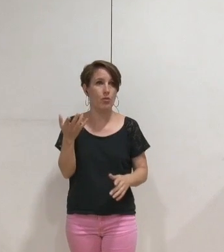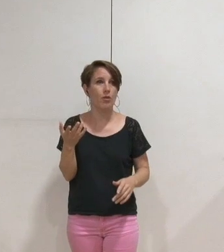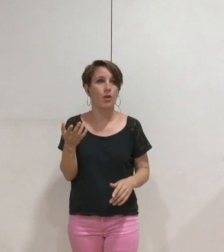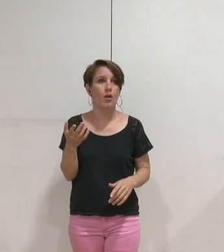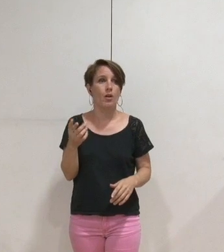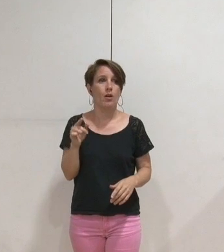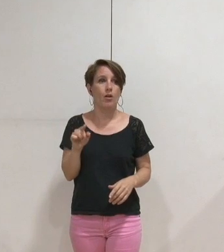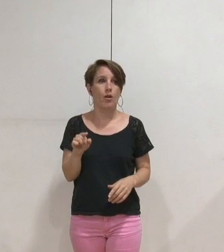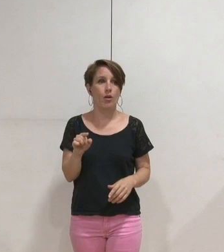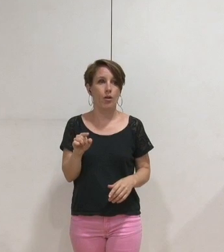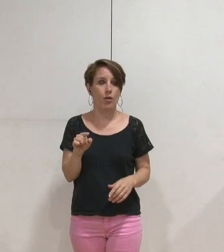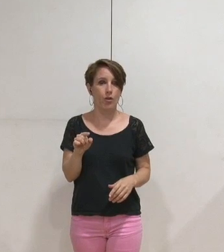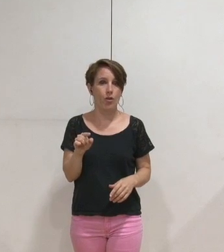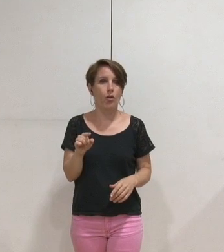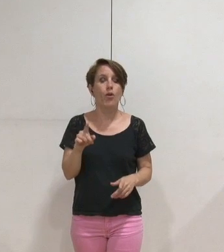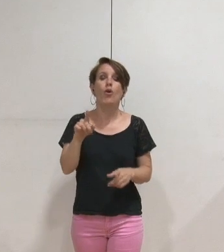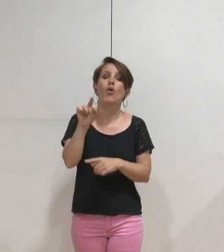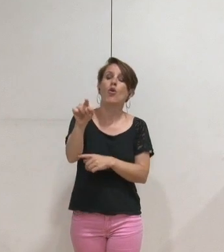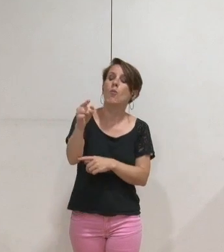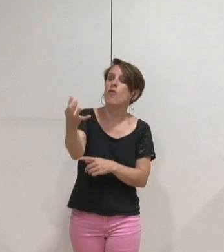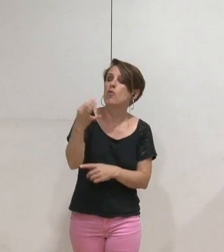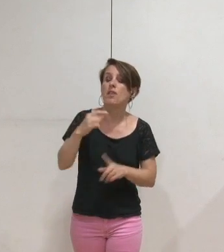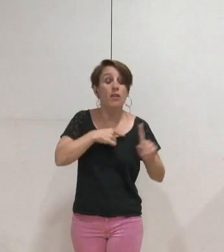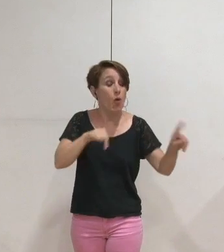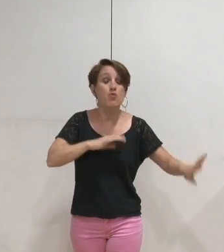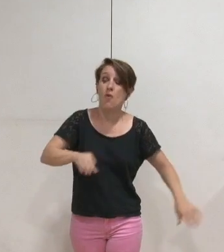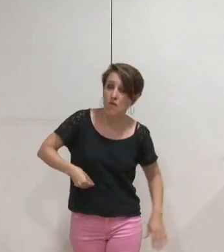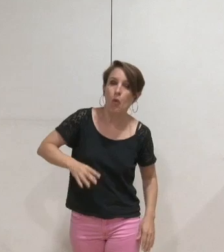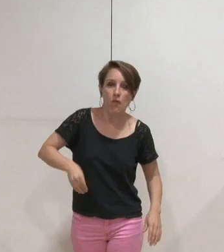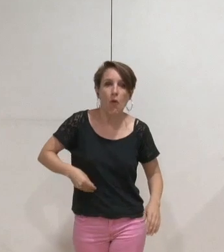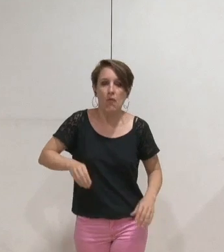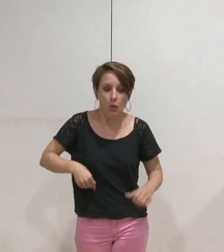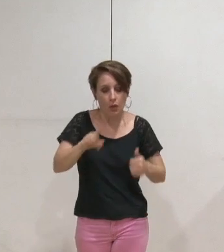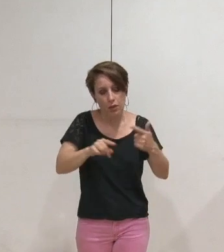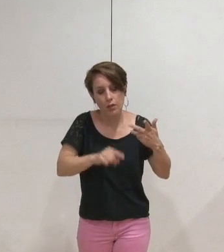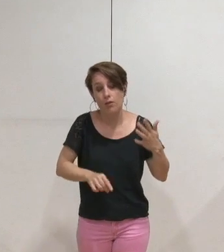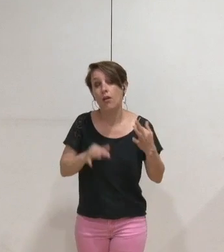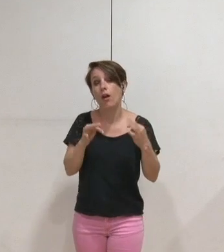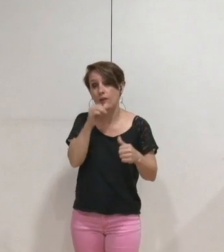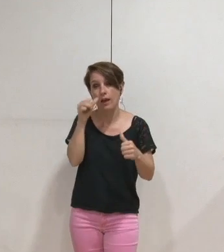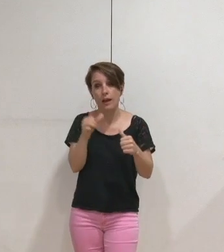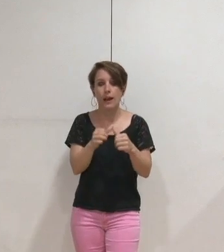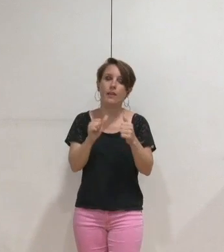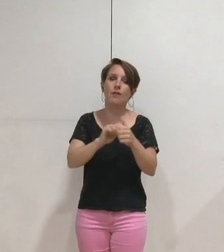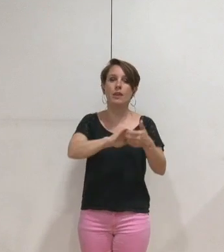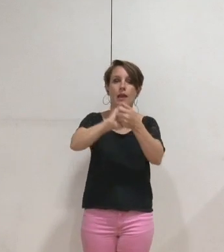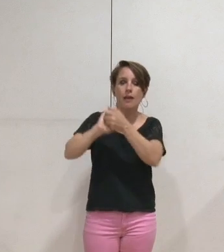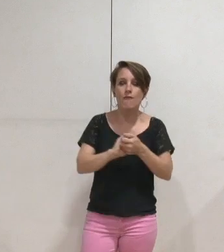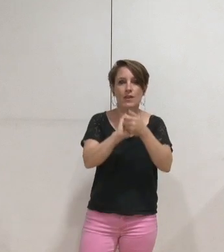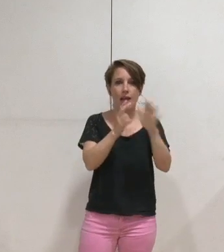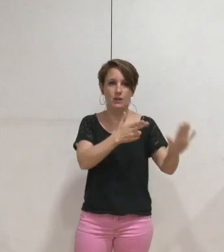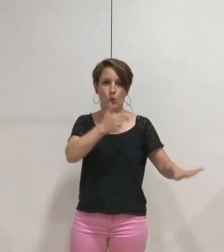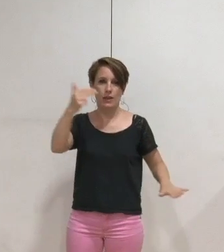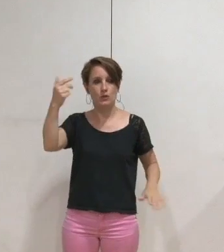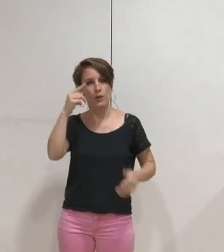ces erreurs que vous soullignez et notamment ce courrier avec la Fédération nationale des associations